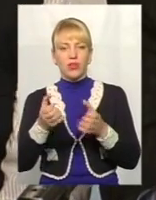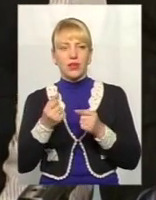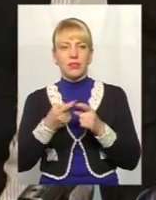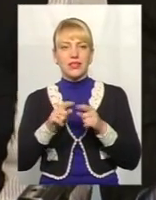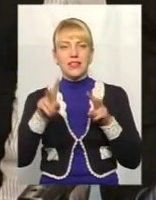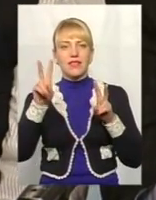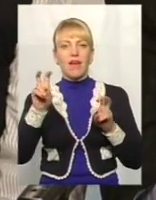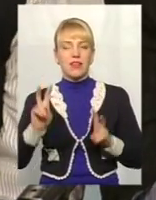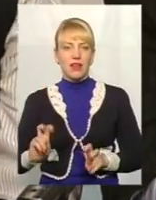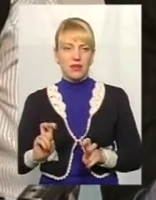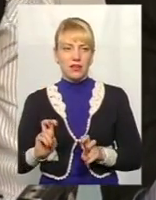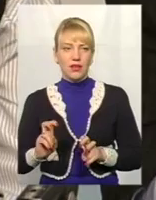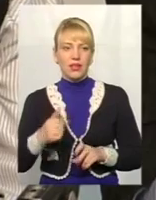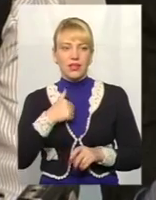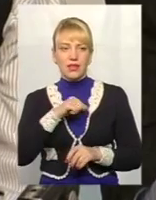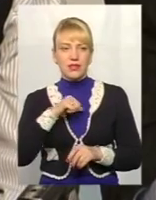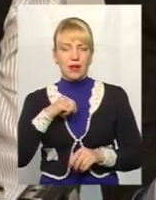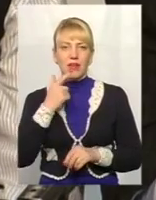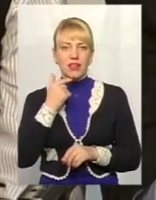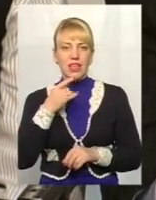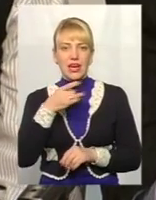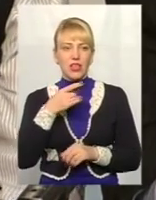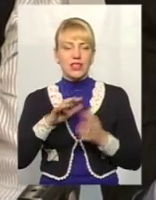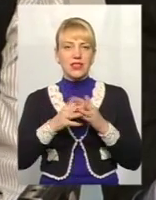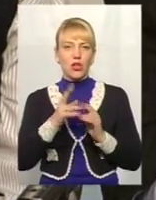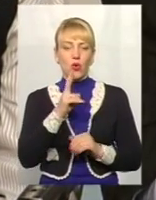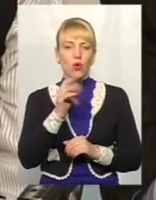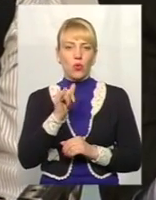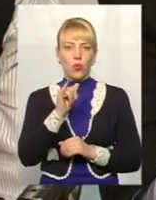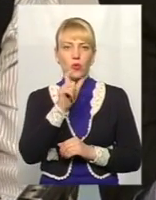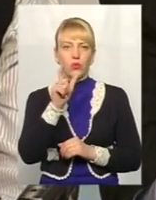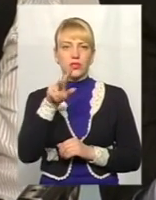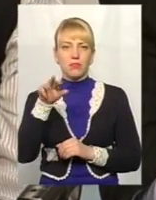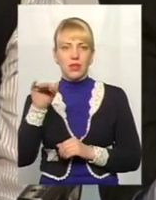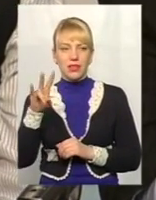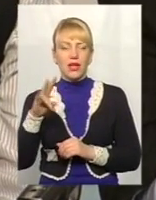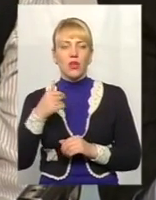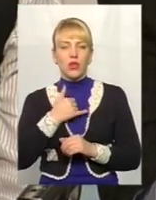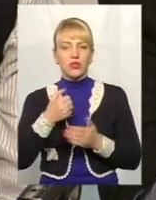звання. От, я сам з Красилівського села Кузьмин, у нас до війни проживало